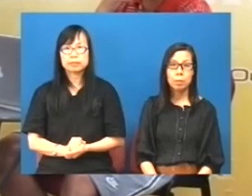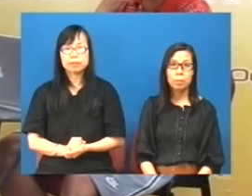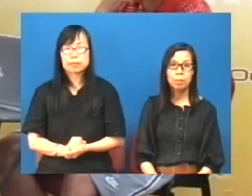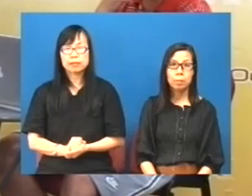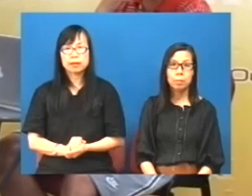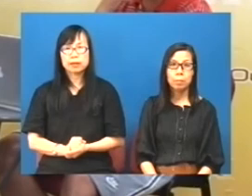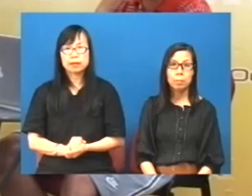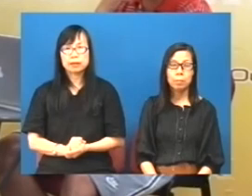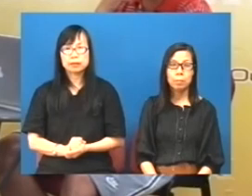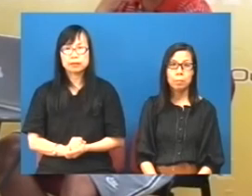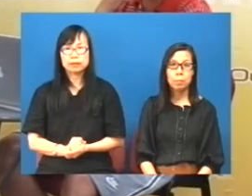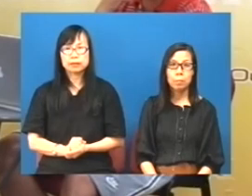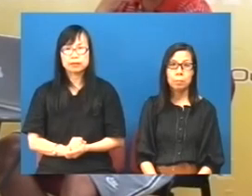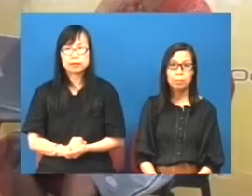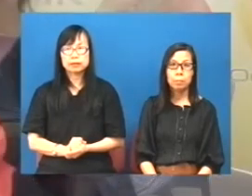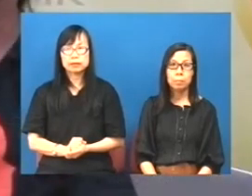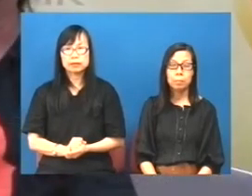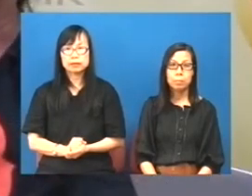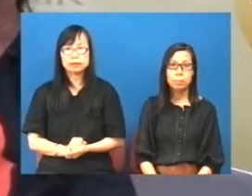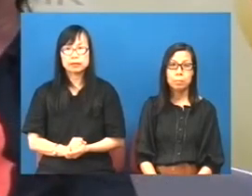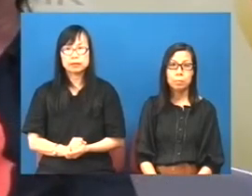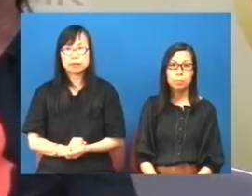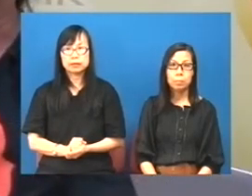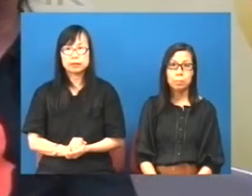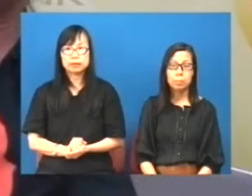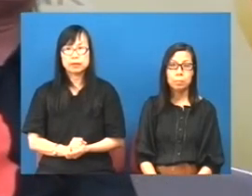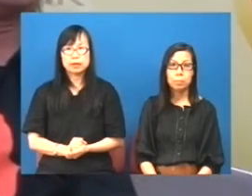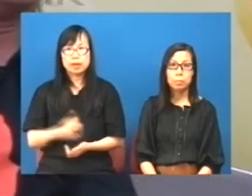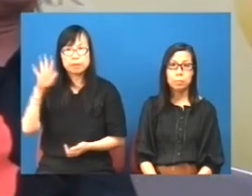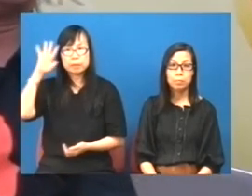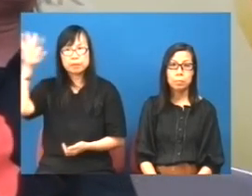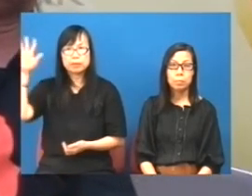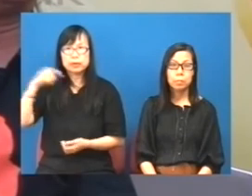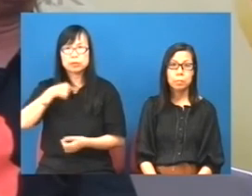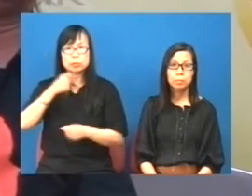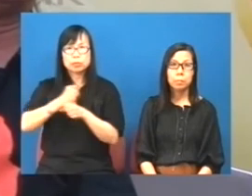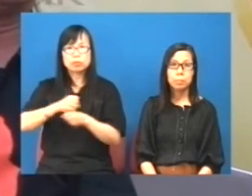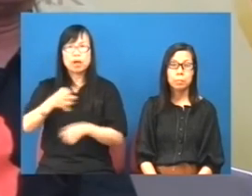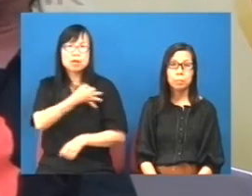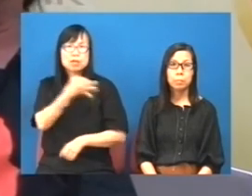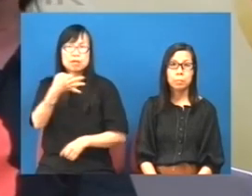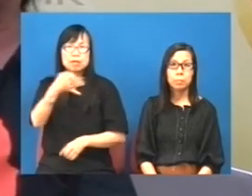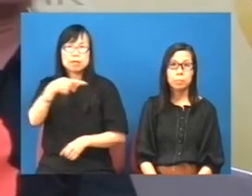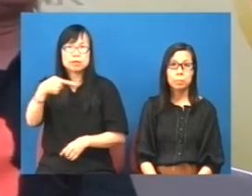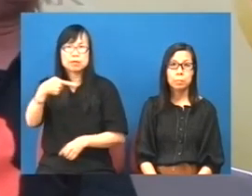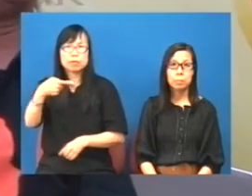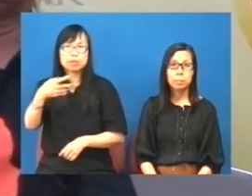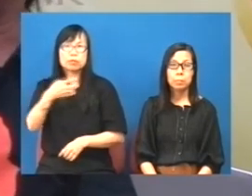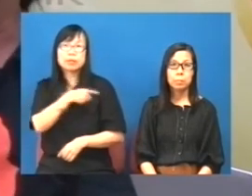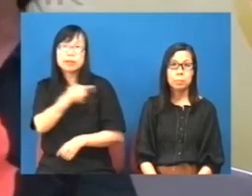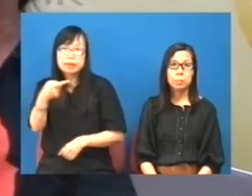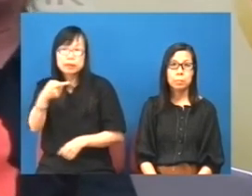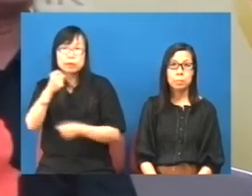五天之內做完由禮拜三至禮拜一做完